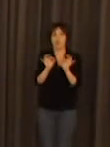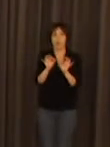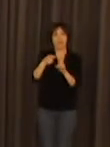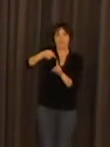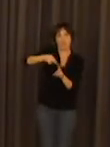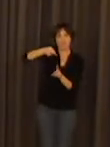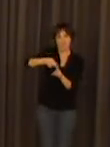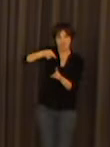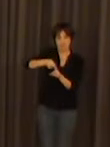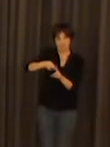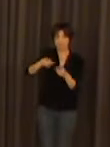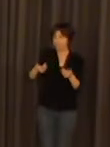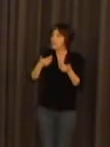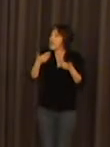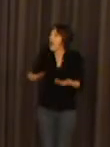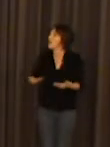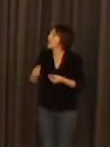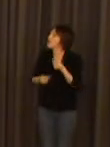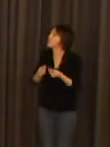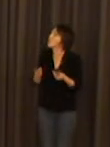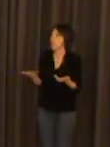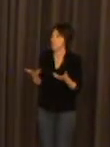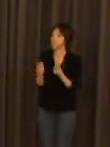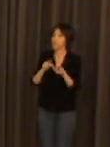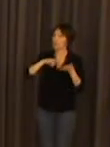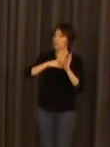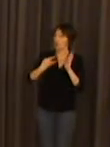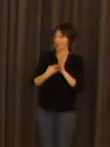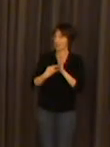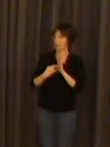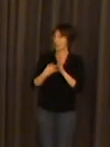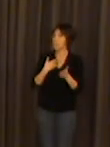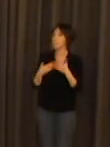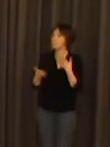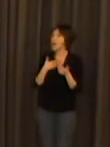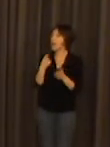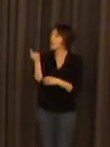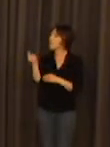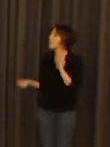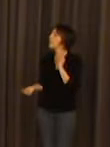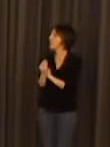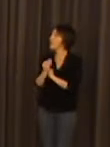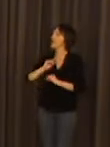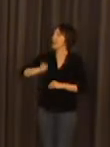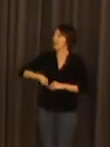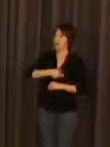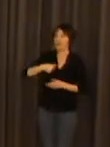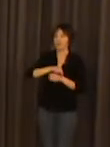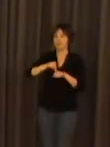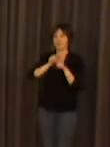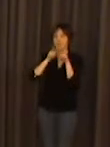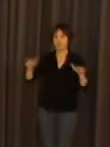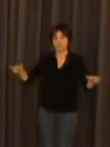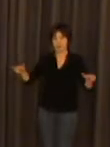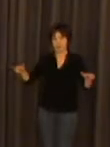aquest moment? Doncs s'està fent a través del projecte que, finançat per la Direcció General de Política Lingüística,